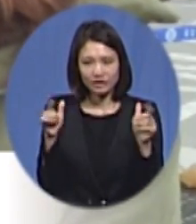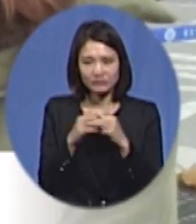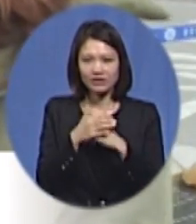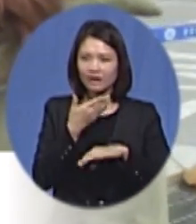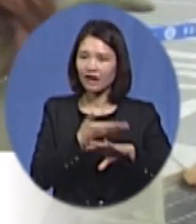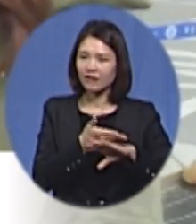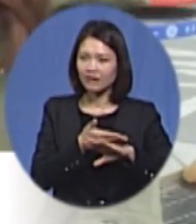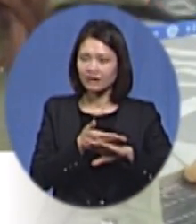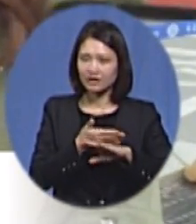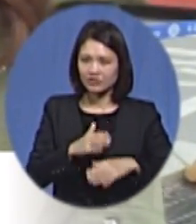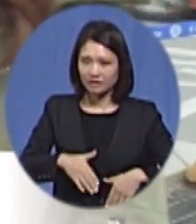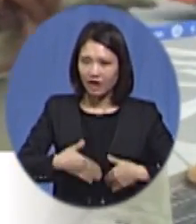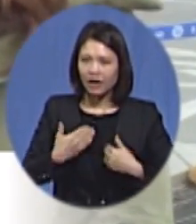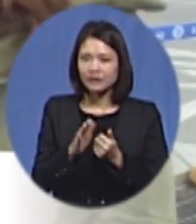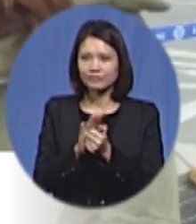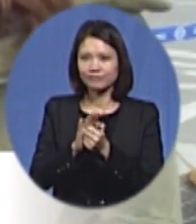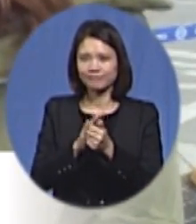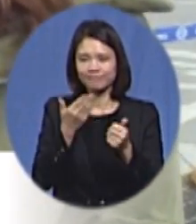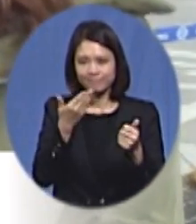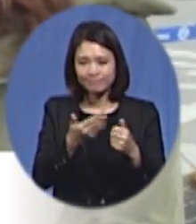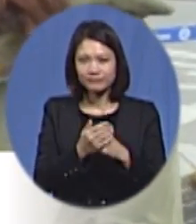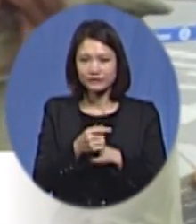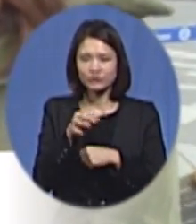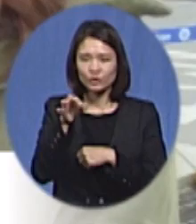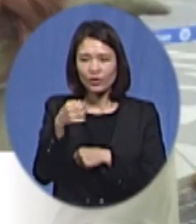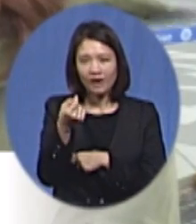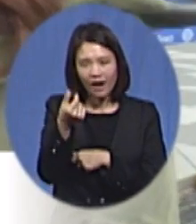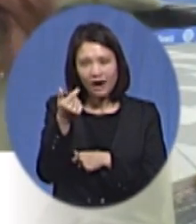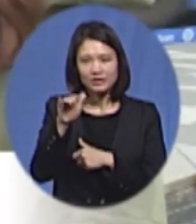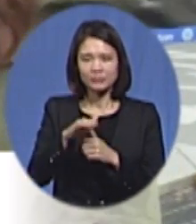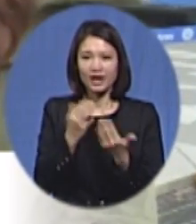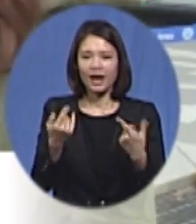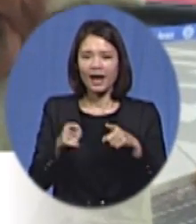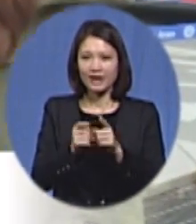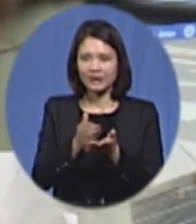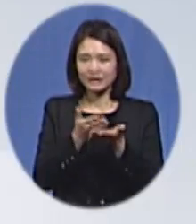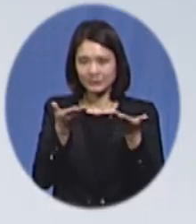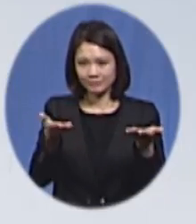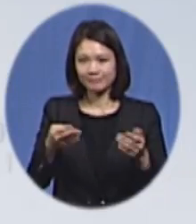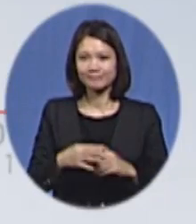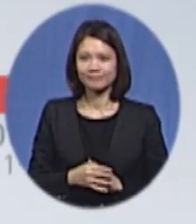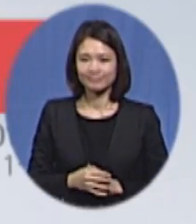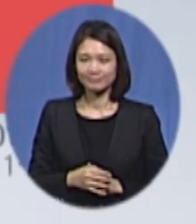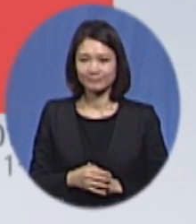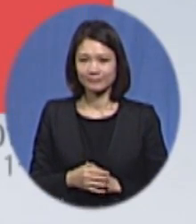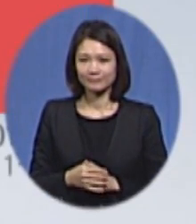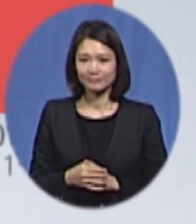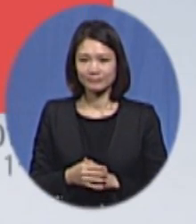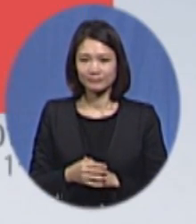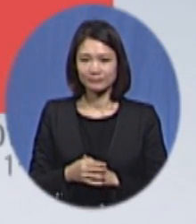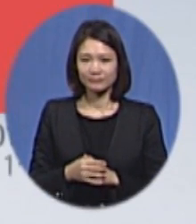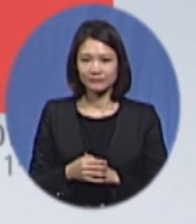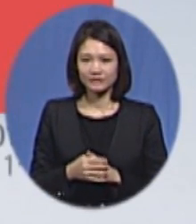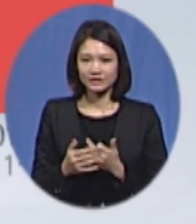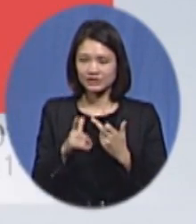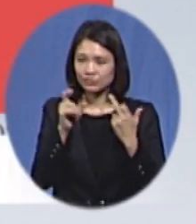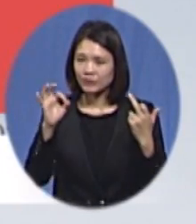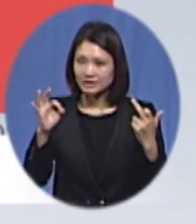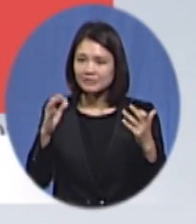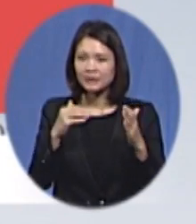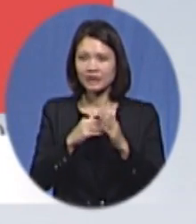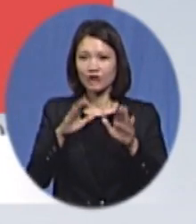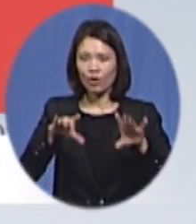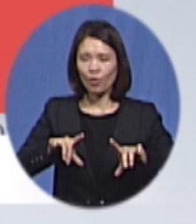춥게 보내시는 이웃들 위해서 적은 돈이지만 또 함께 나누게 되었습니다. 지난 10일까지 모인